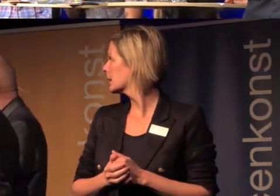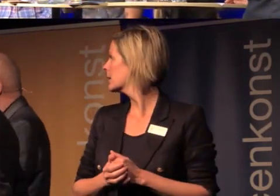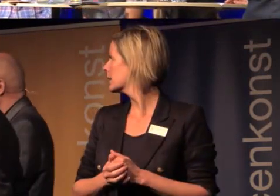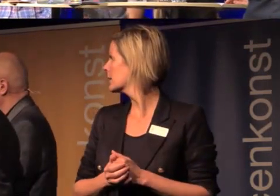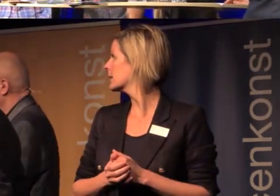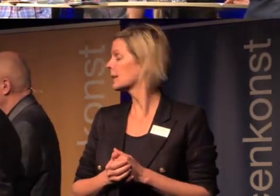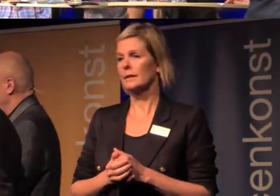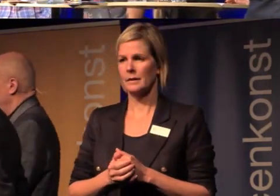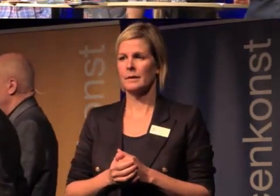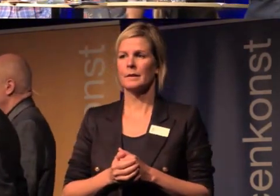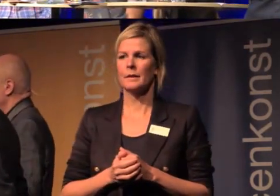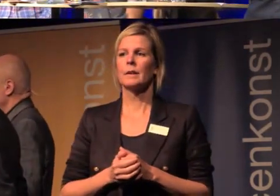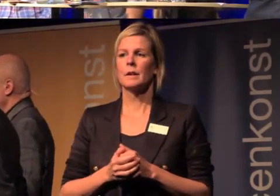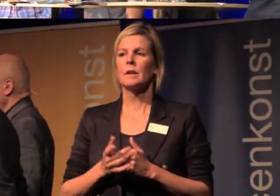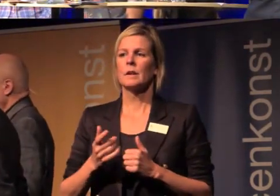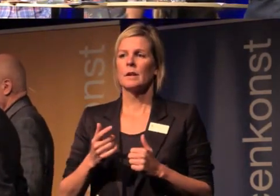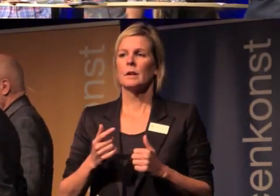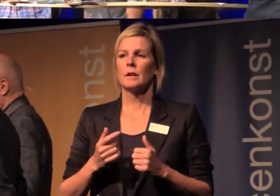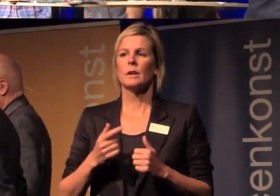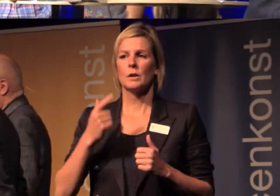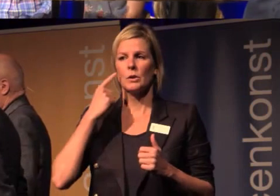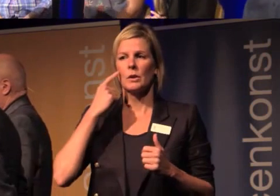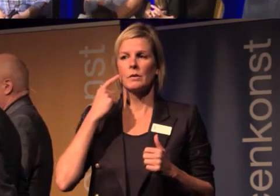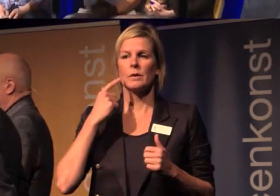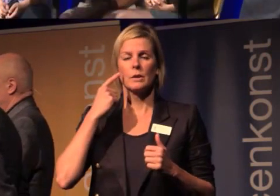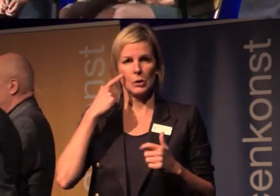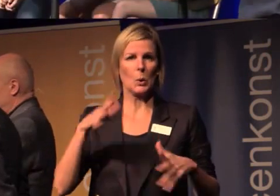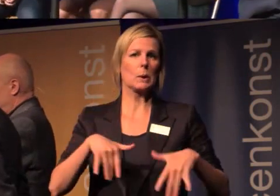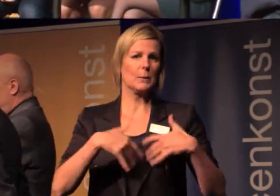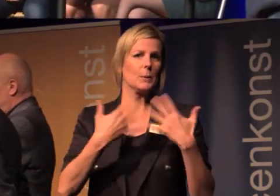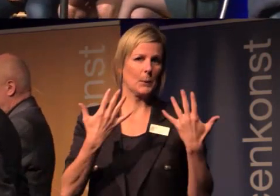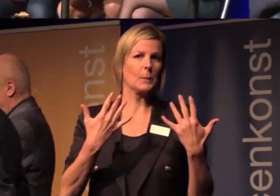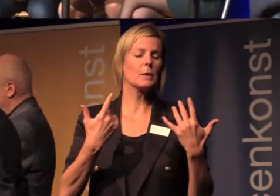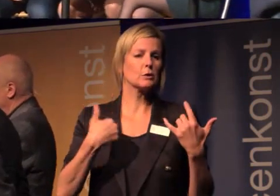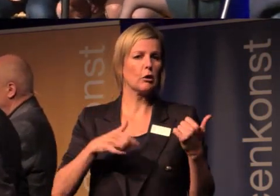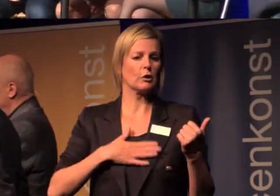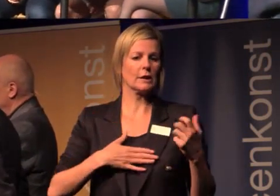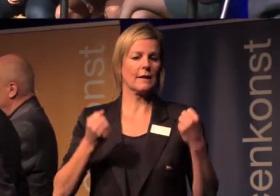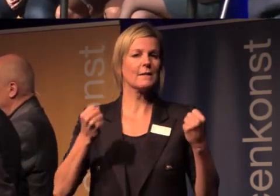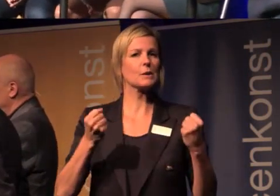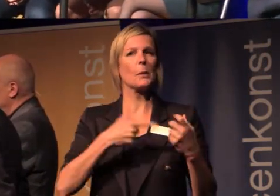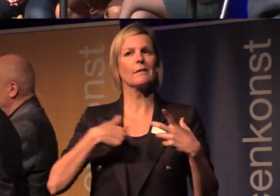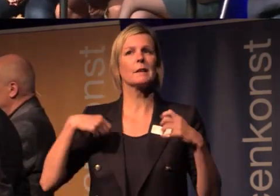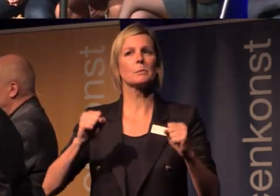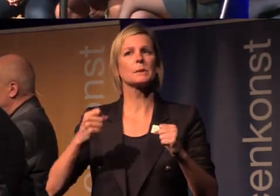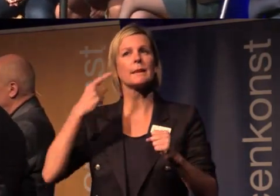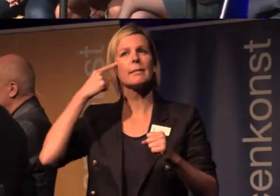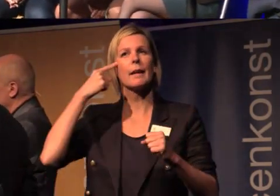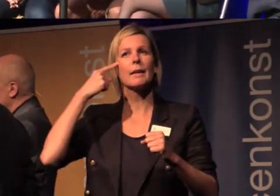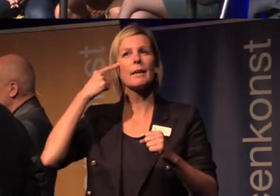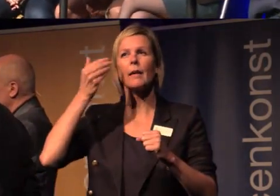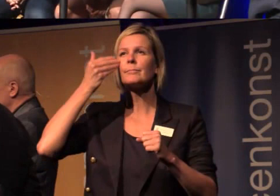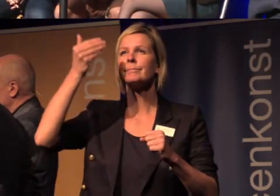är jätteviktig, och jag tror att det är viktigt att man också då ges långsiktiga förutsättningar att faktiskt kunna